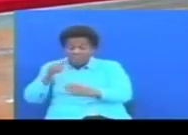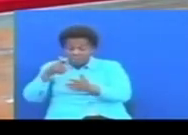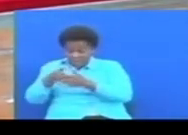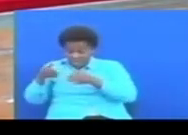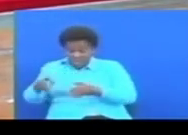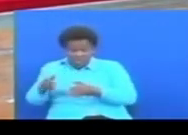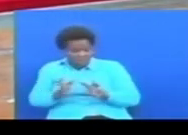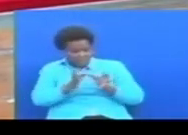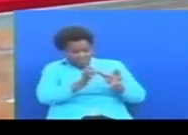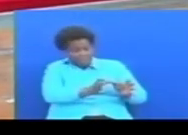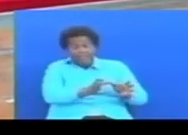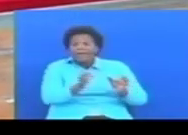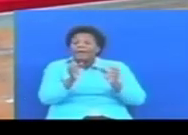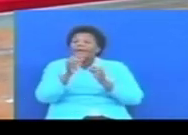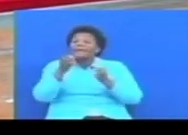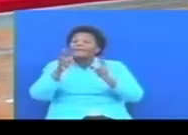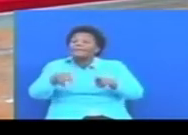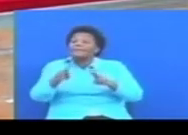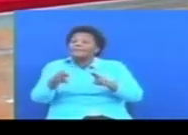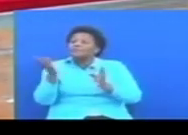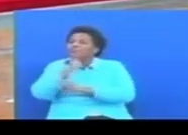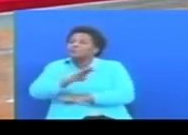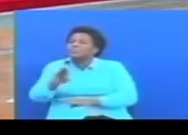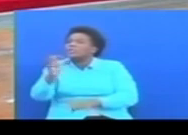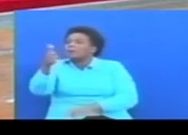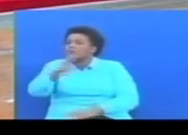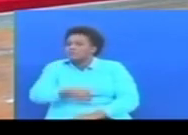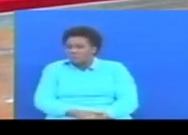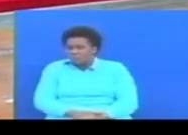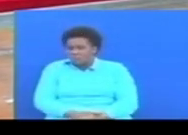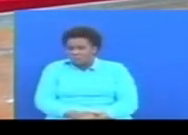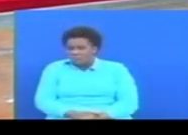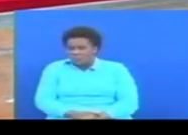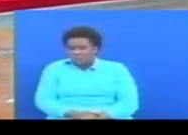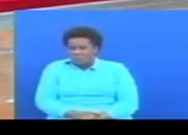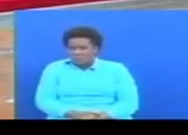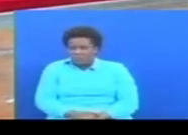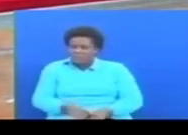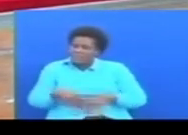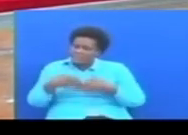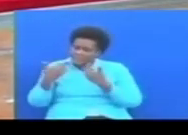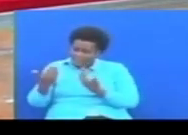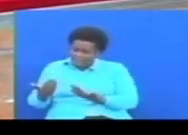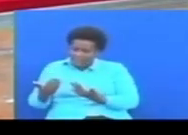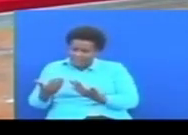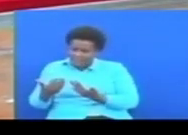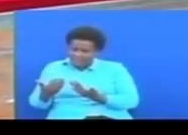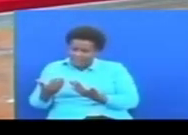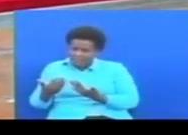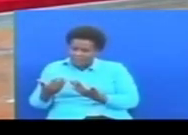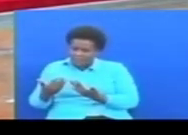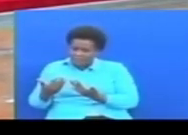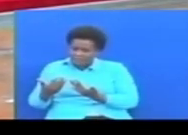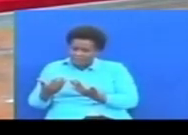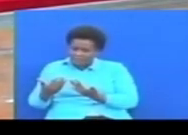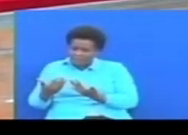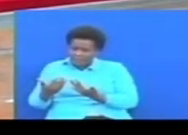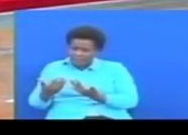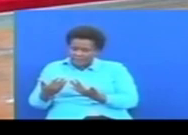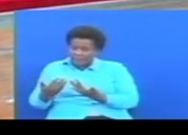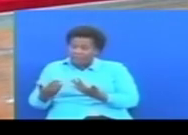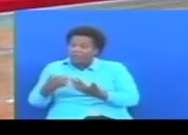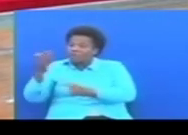bado kesi zake ziko mahakamani. Lakini nimhakikishie mheshimiwa mbunge kwamba mara uvunaji huu niliyosema utakapoanza,